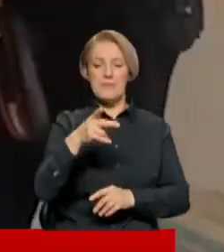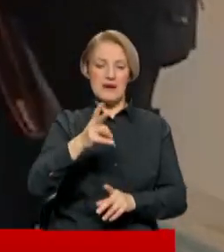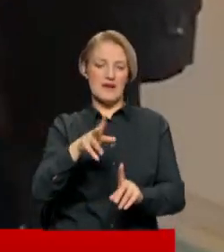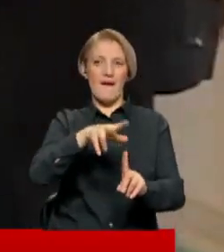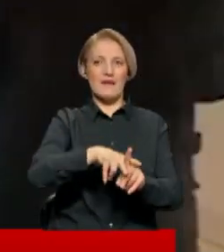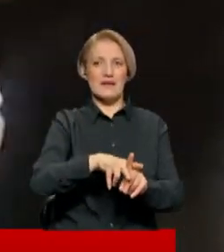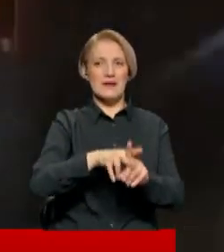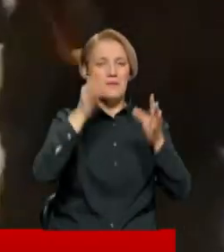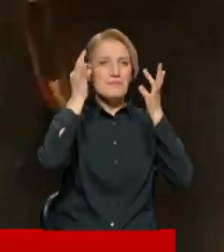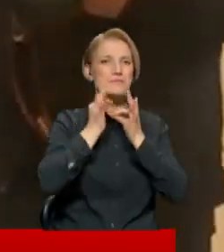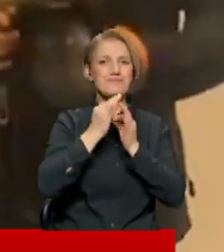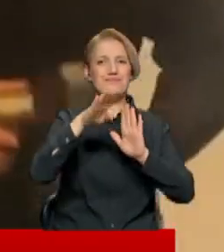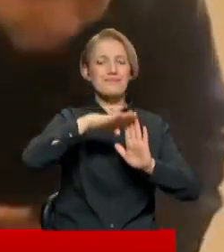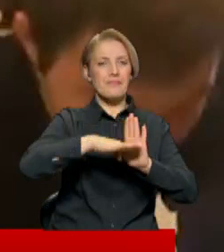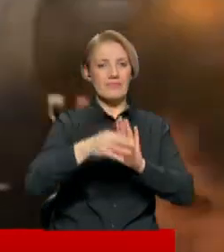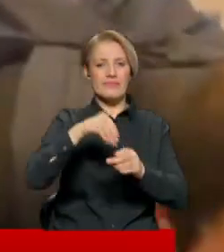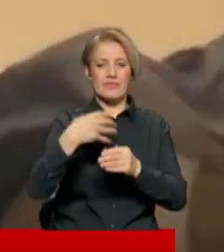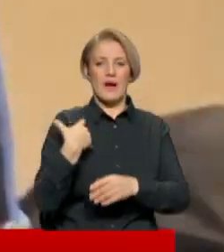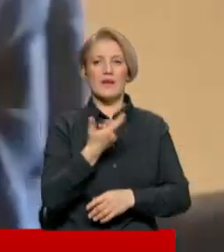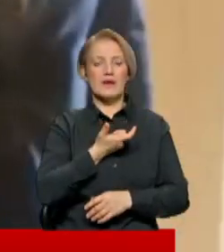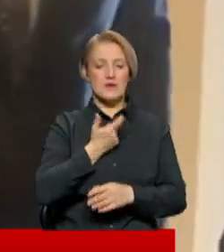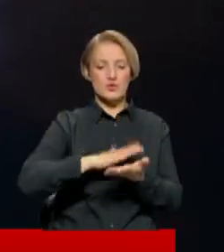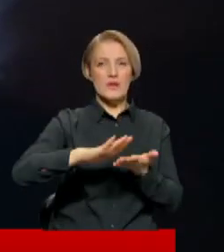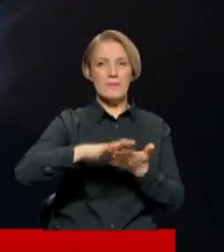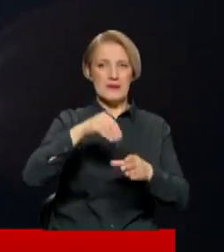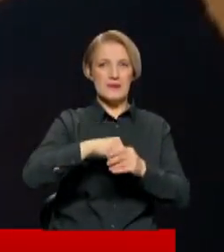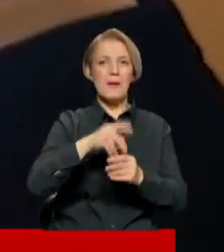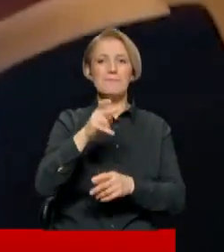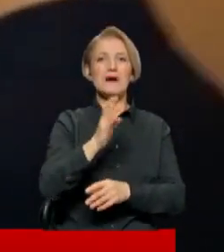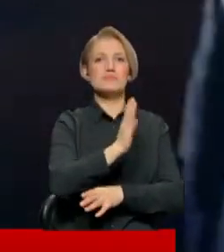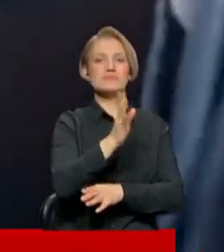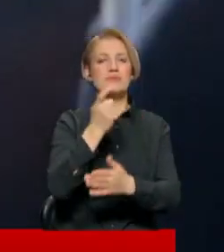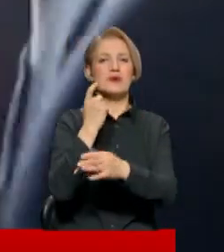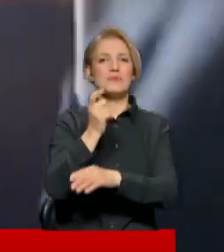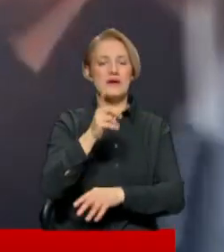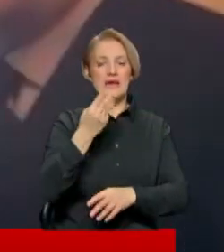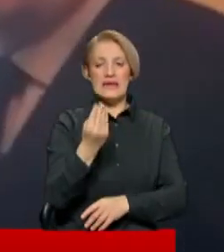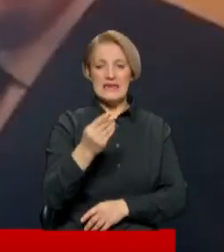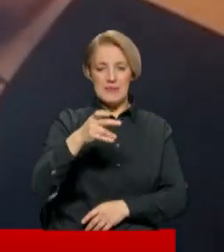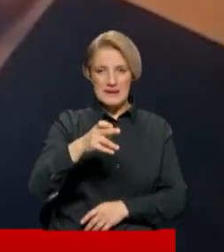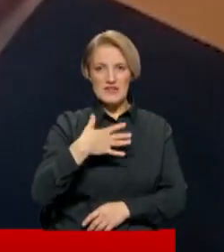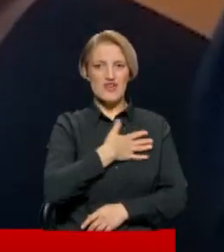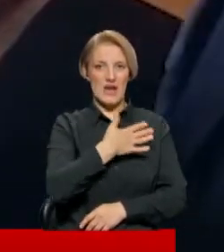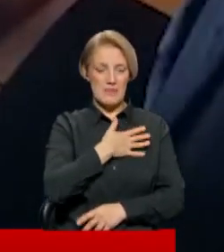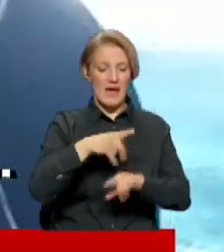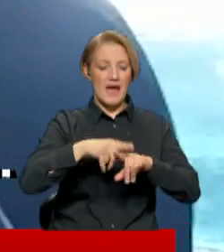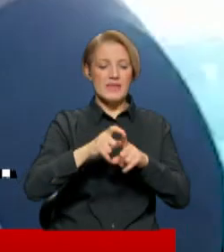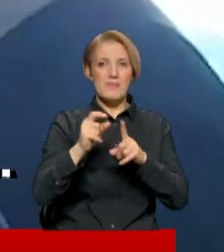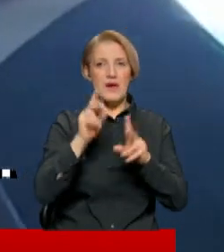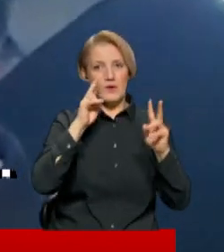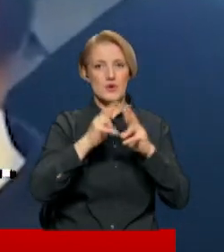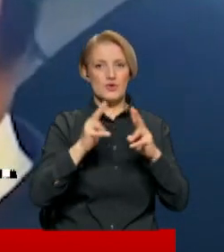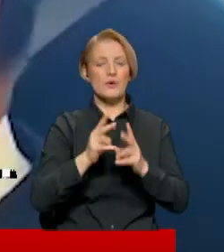başörtüsüne aile yapısına ilişkin maddeler içeren anayasal düzenleme için partilerin kapısını çaldı CHP iyi Parti ve HDP ile görüştü